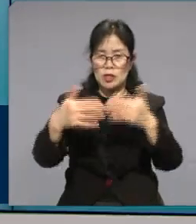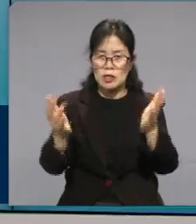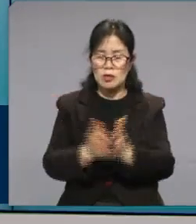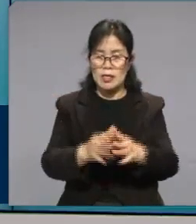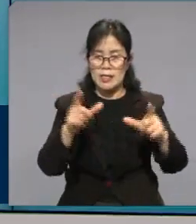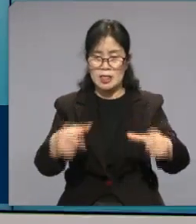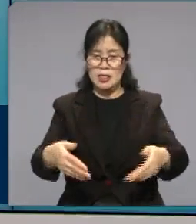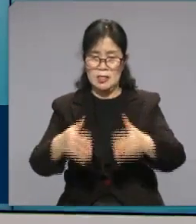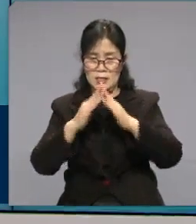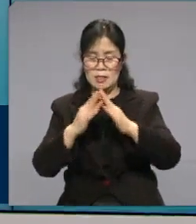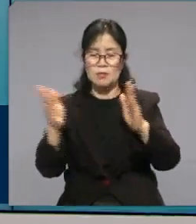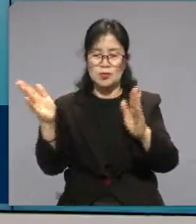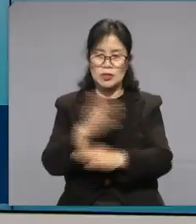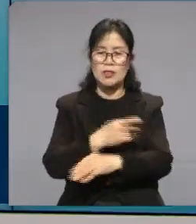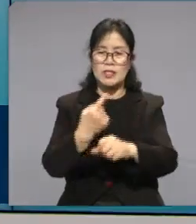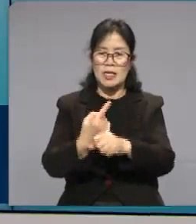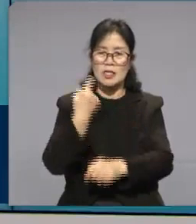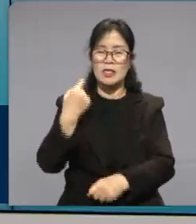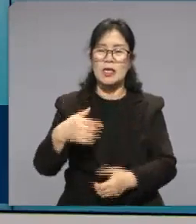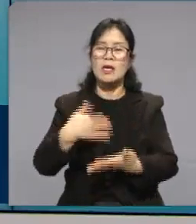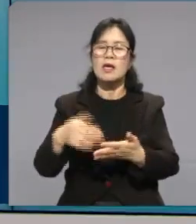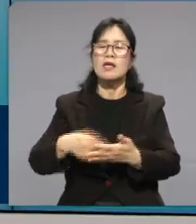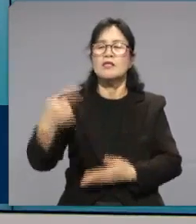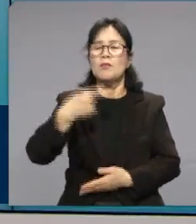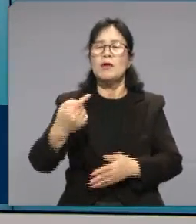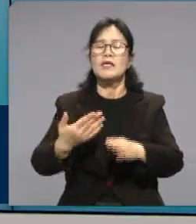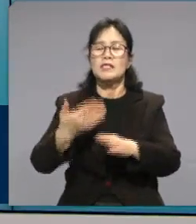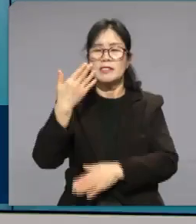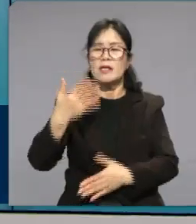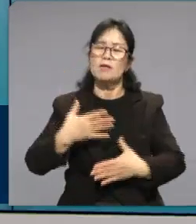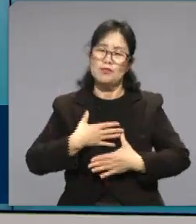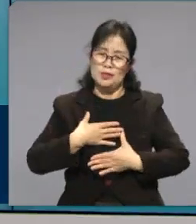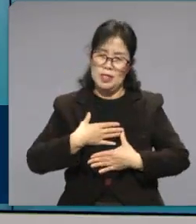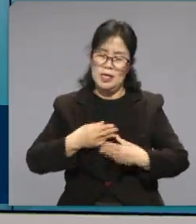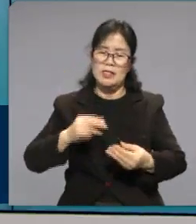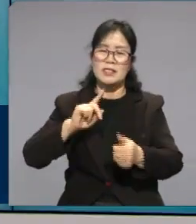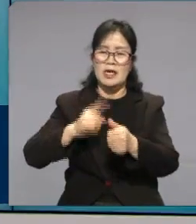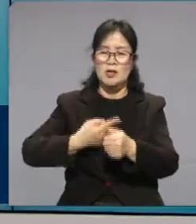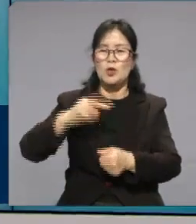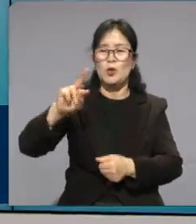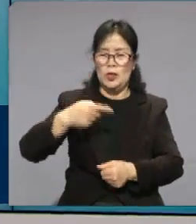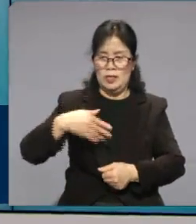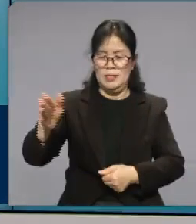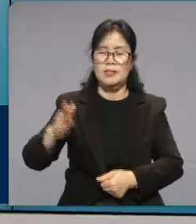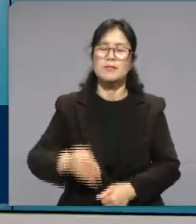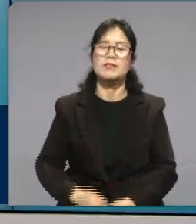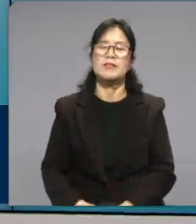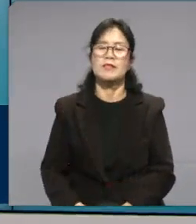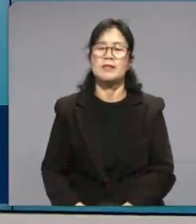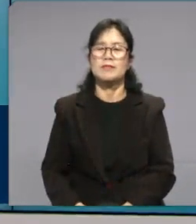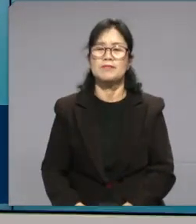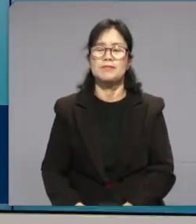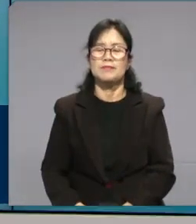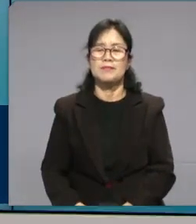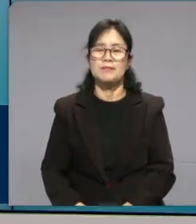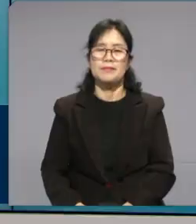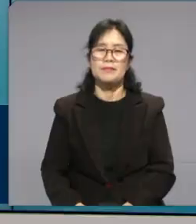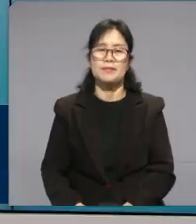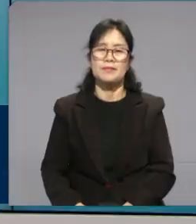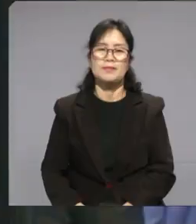지역에 들어서면서 지난해에만 천마리 이상이 무사히 자연으로 돌아간 것으로 짓게 됐습니다 갈태웅